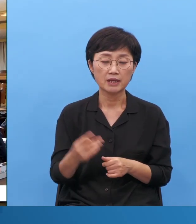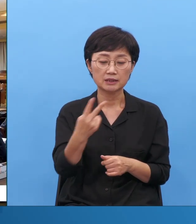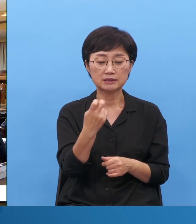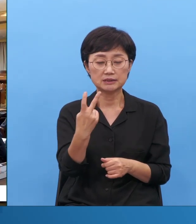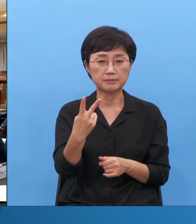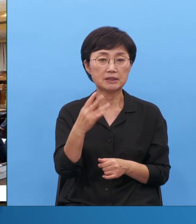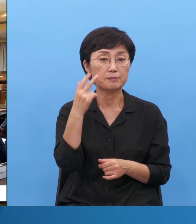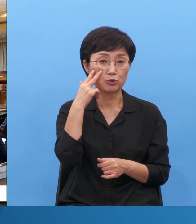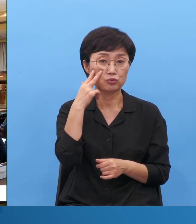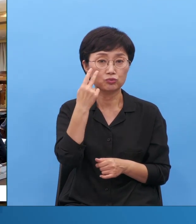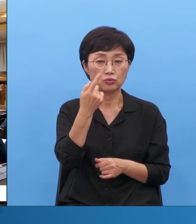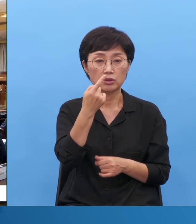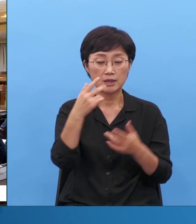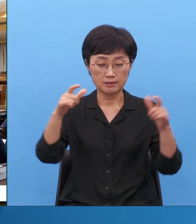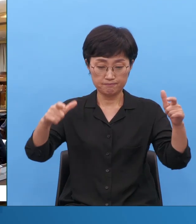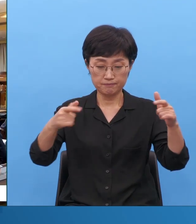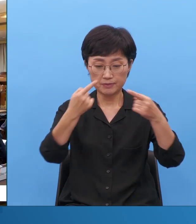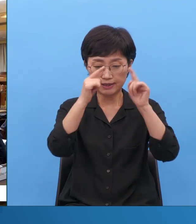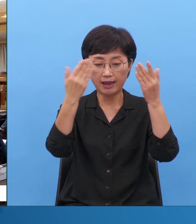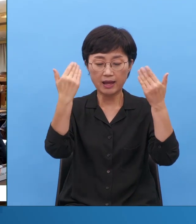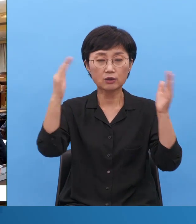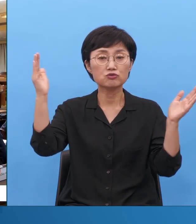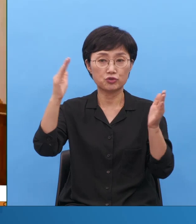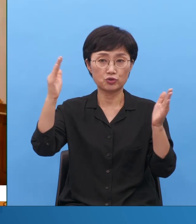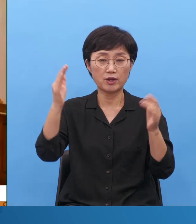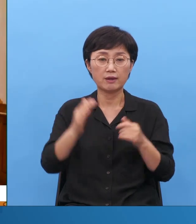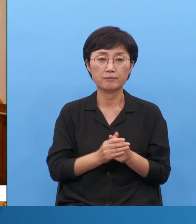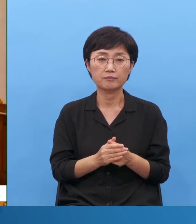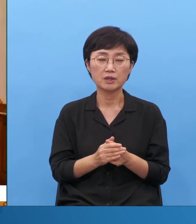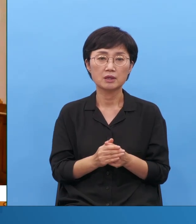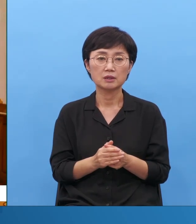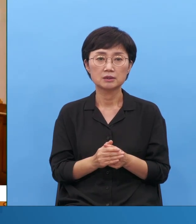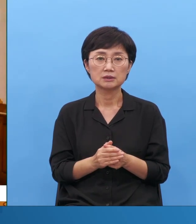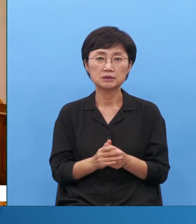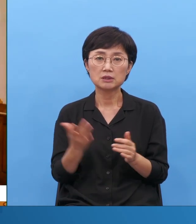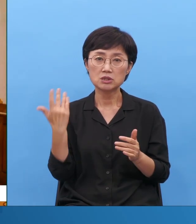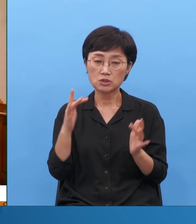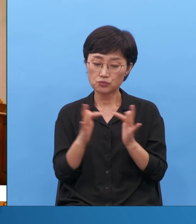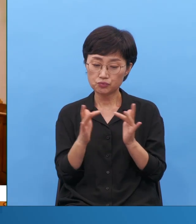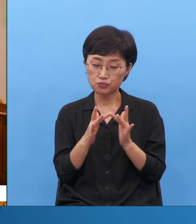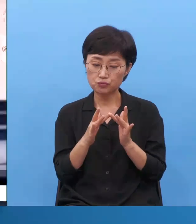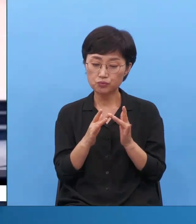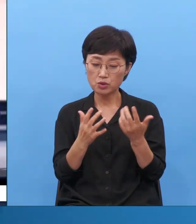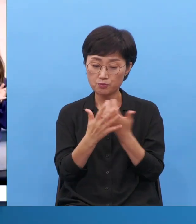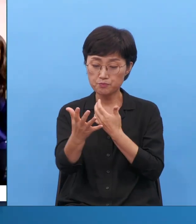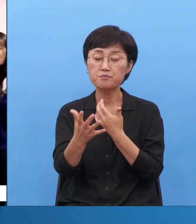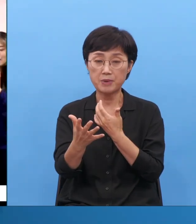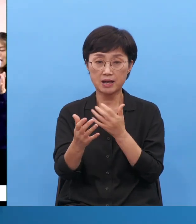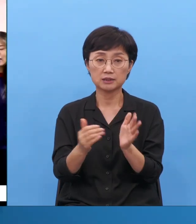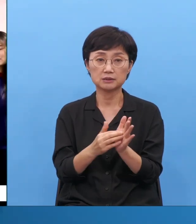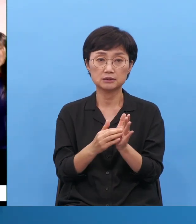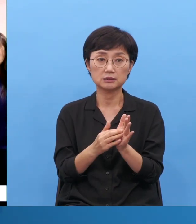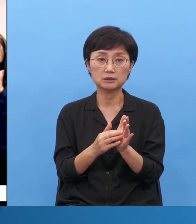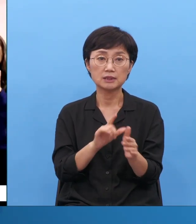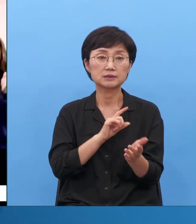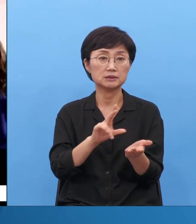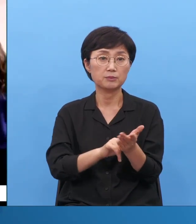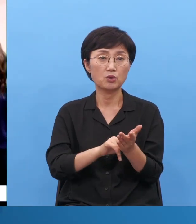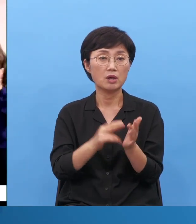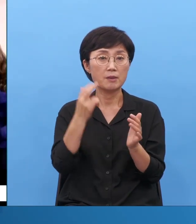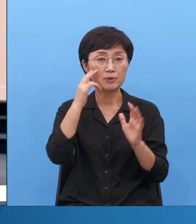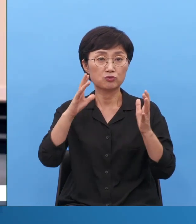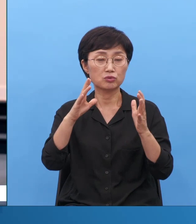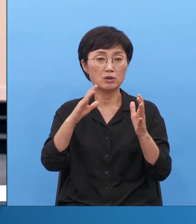2022 미주대학 수련회가 지난 21일부터 이틀간 온라인으로 진행됐습니다. 미국을 바꾸는 대학